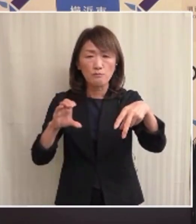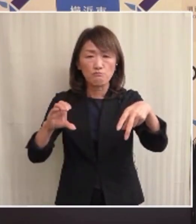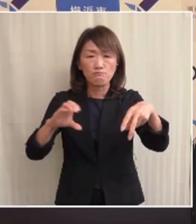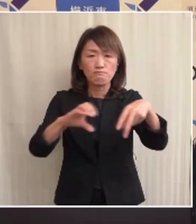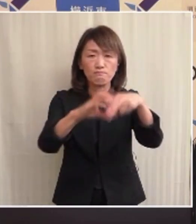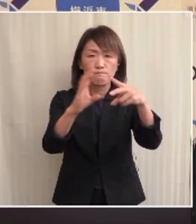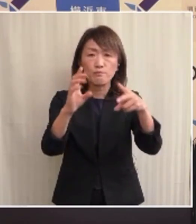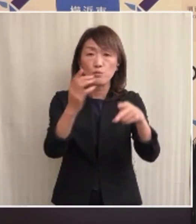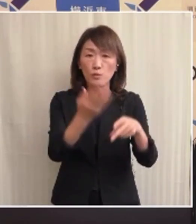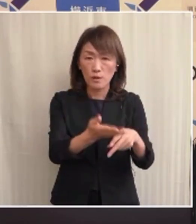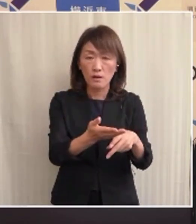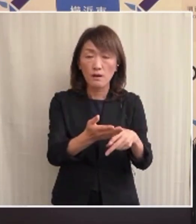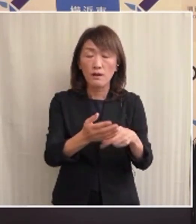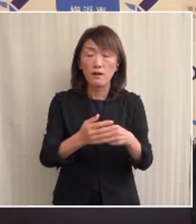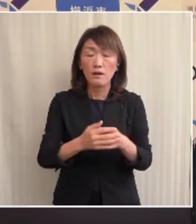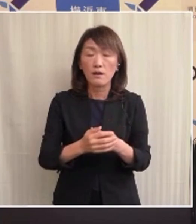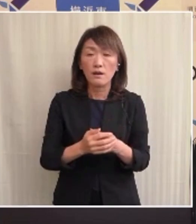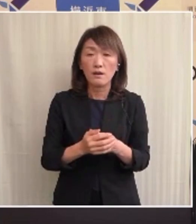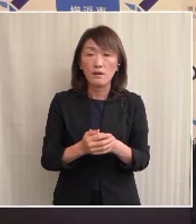は、